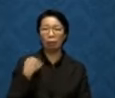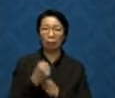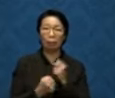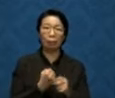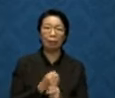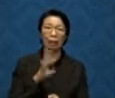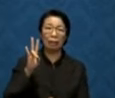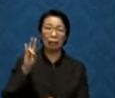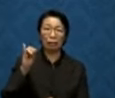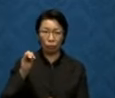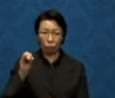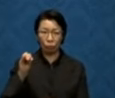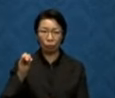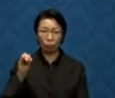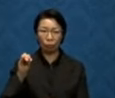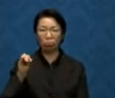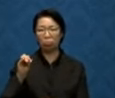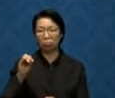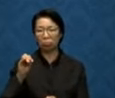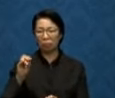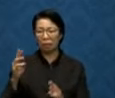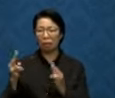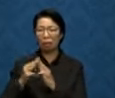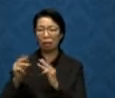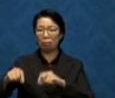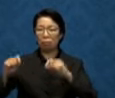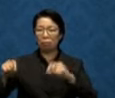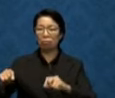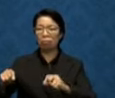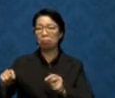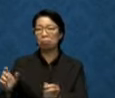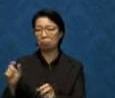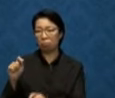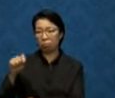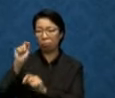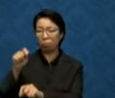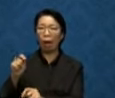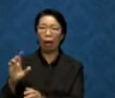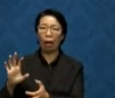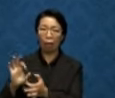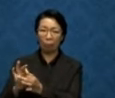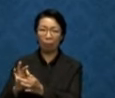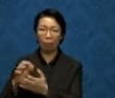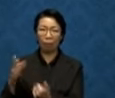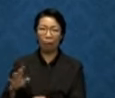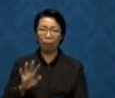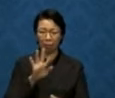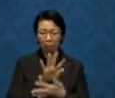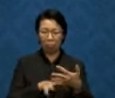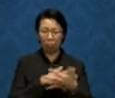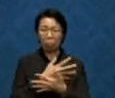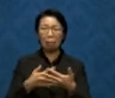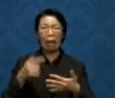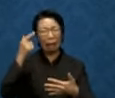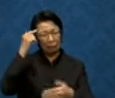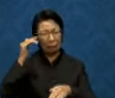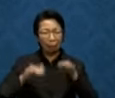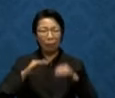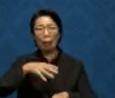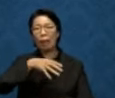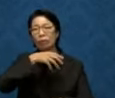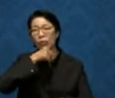สัญญาที่ไปผูกมัดซื้อไฟฟ้ามาเนี่ยมันเกินกว่าค่าพยากรณ์ความต้องการใช้จริงเนี่ย